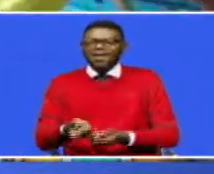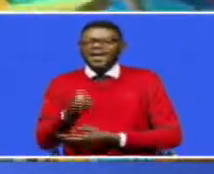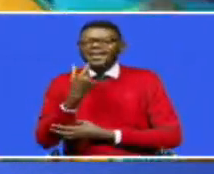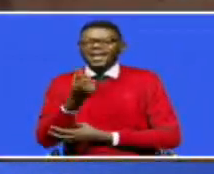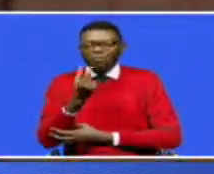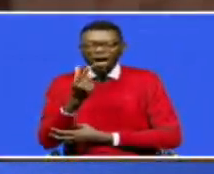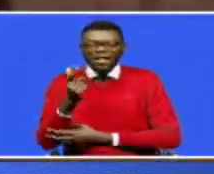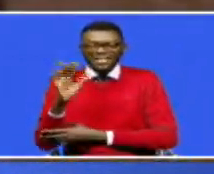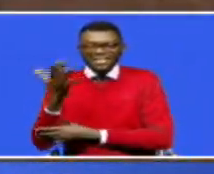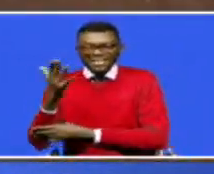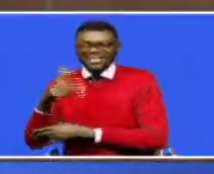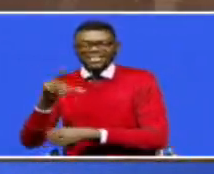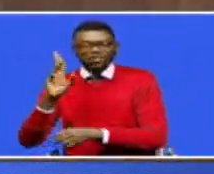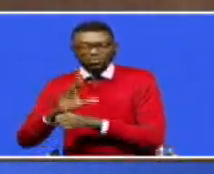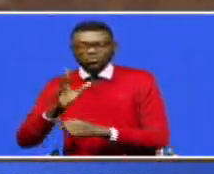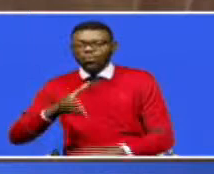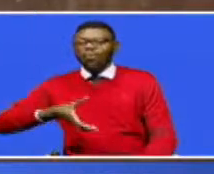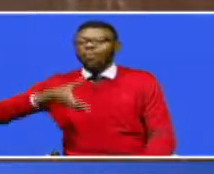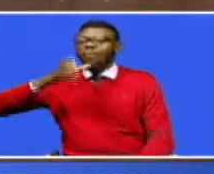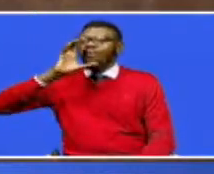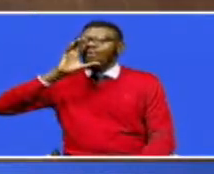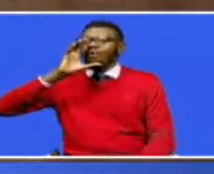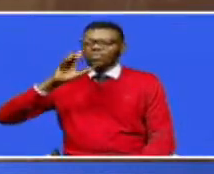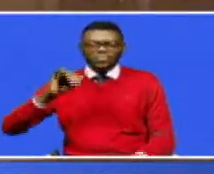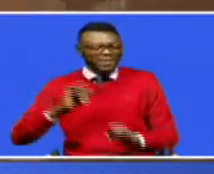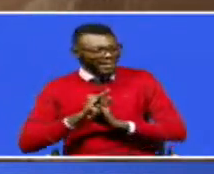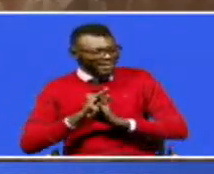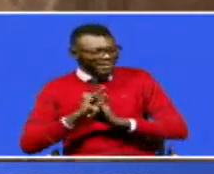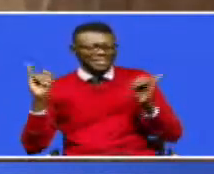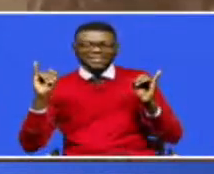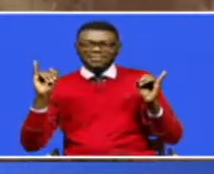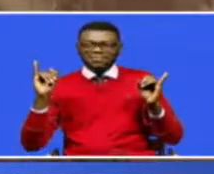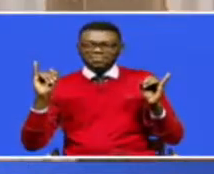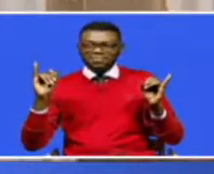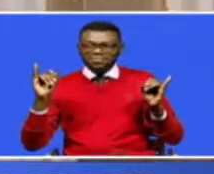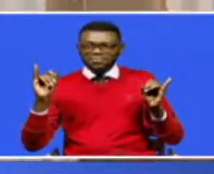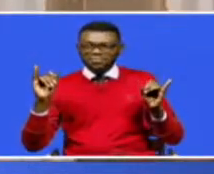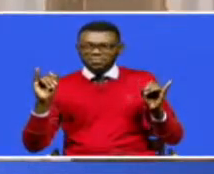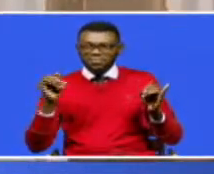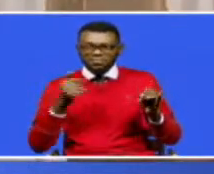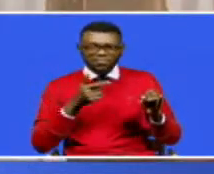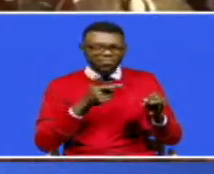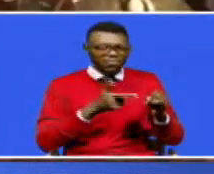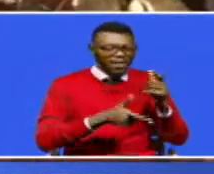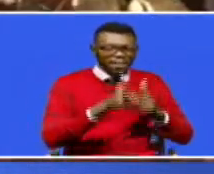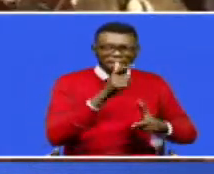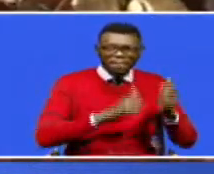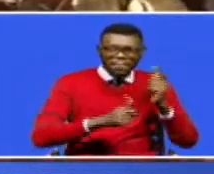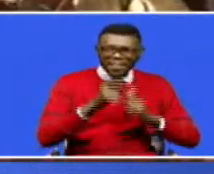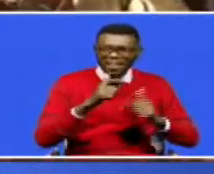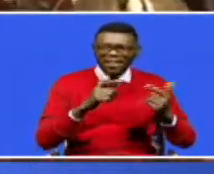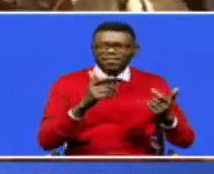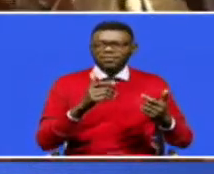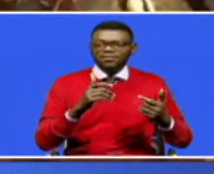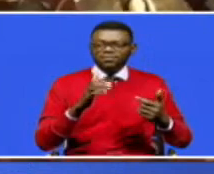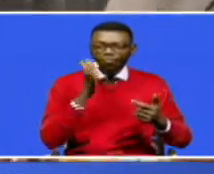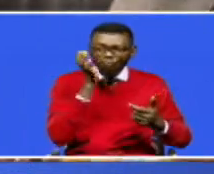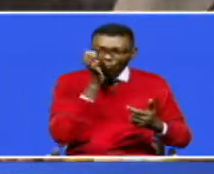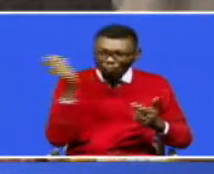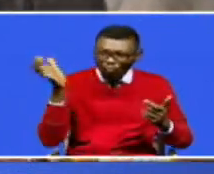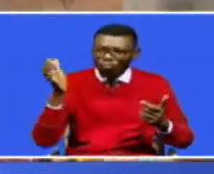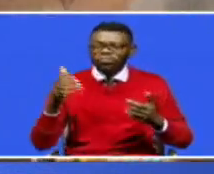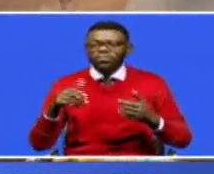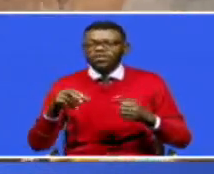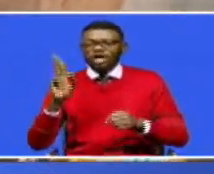inakuwa dawa. Sababu hiyo ukikunywa ina effect hata kidogo. Na uongeze mala kuweka ingine kwa mala. Unaanza mala yako general